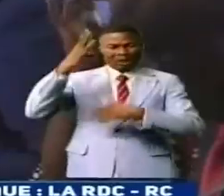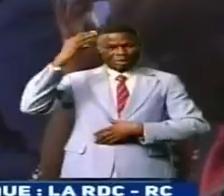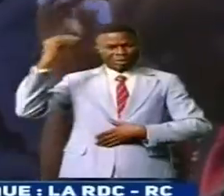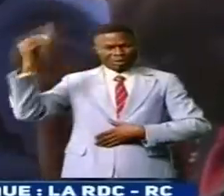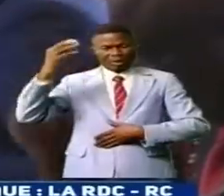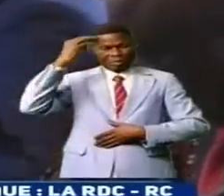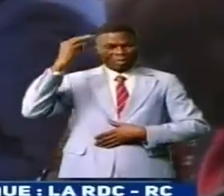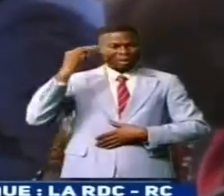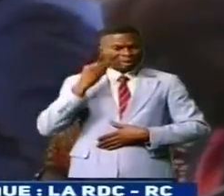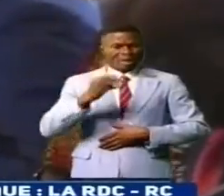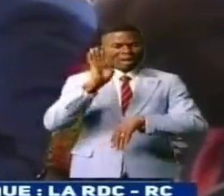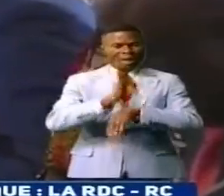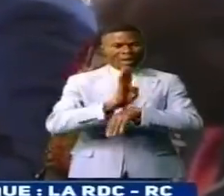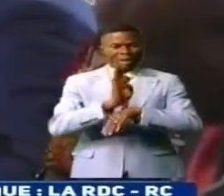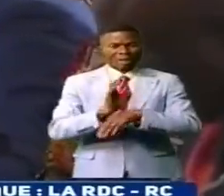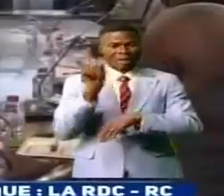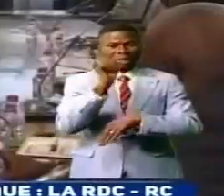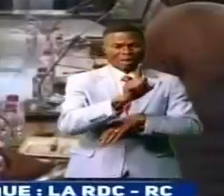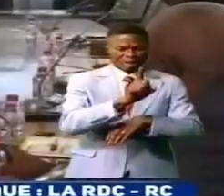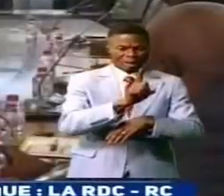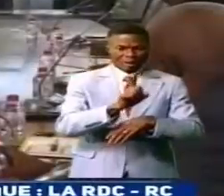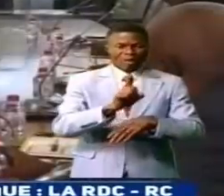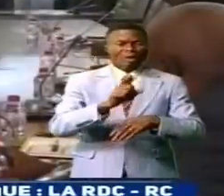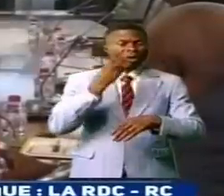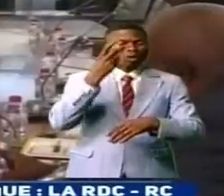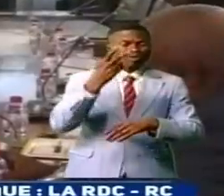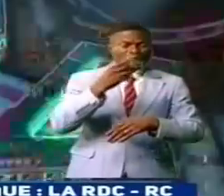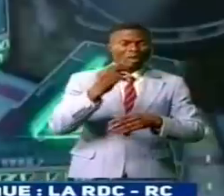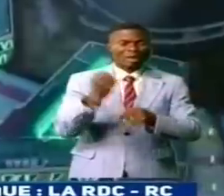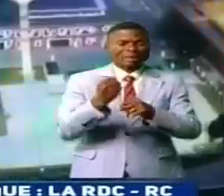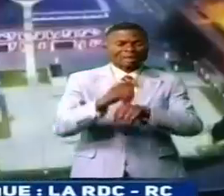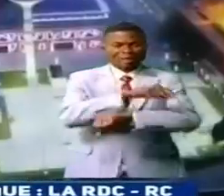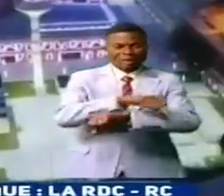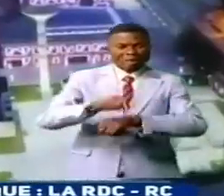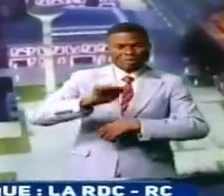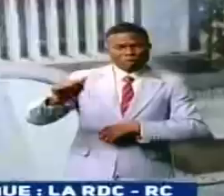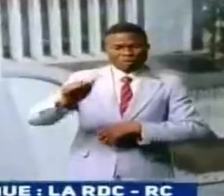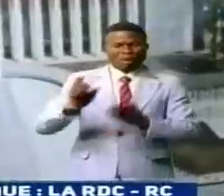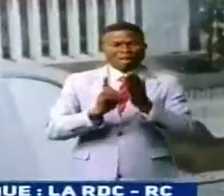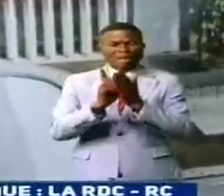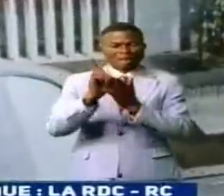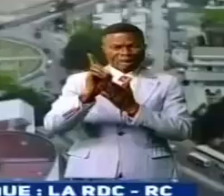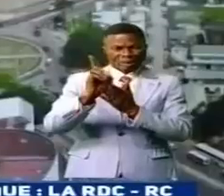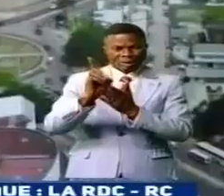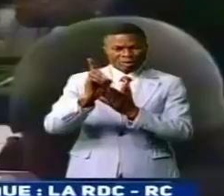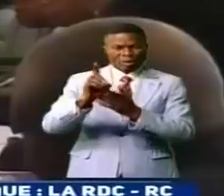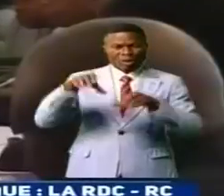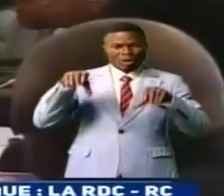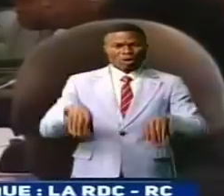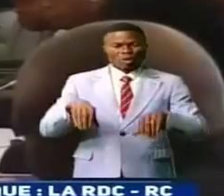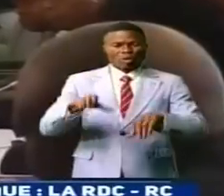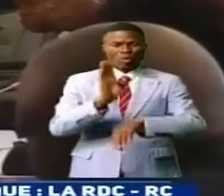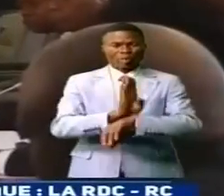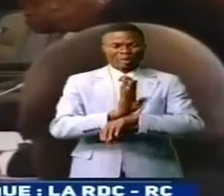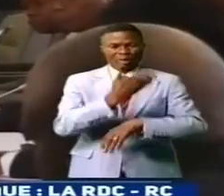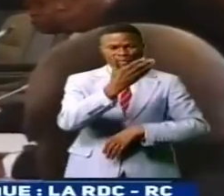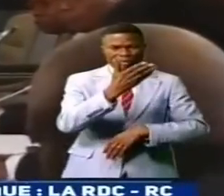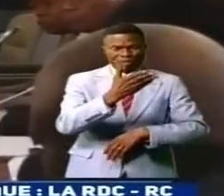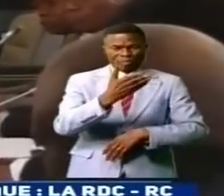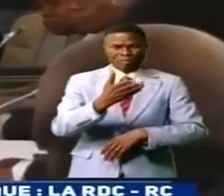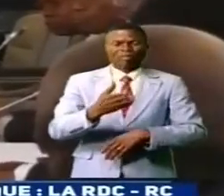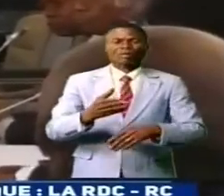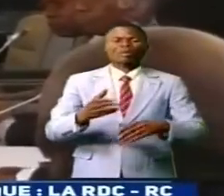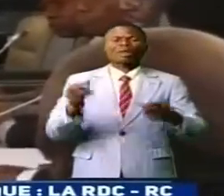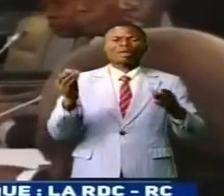ministre Bouya a étalé les réalisations de son ministère qui contribuent au développement du Congo-Brazzaville. Nouvelles